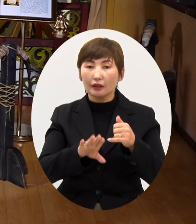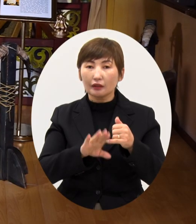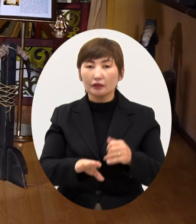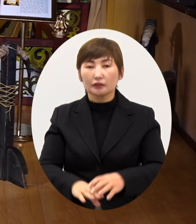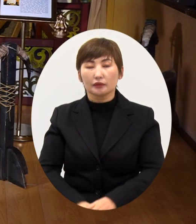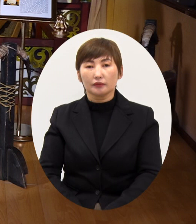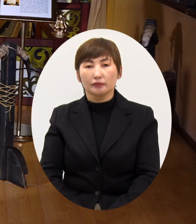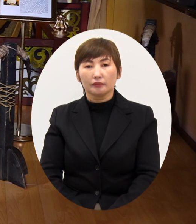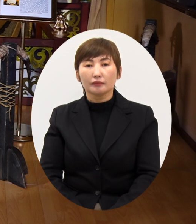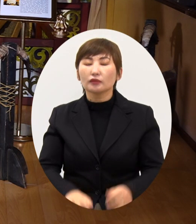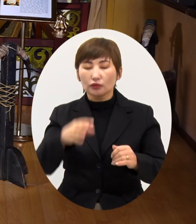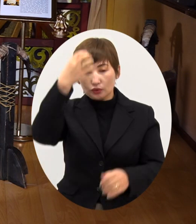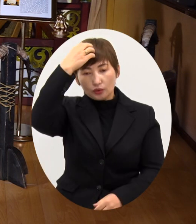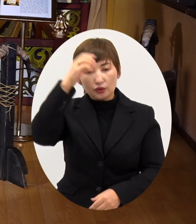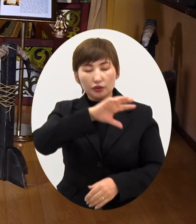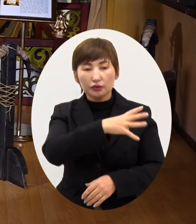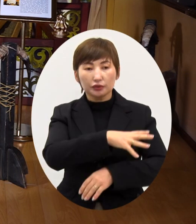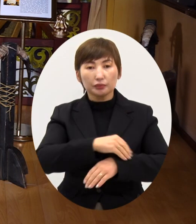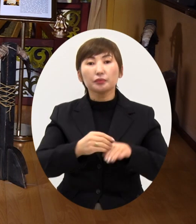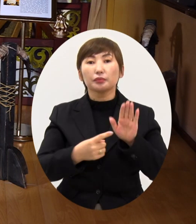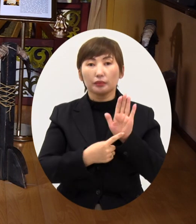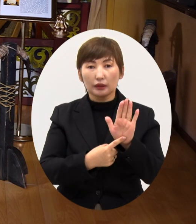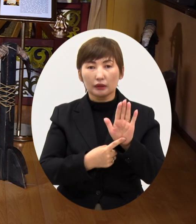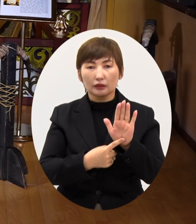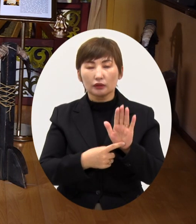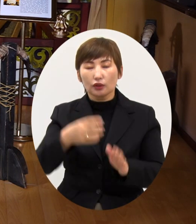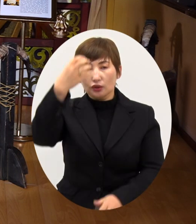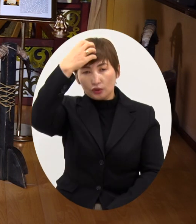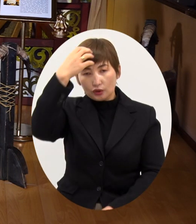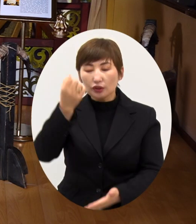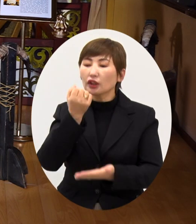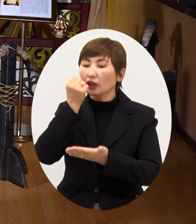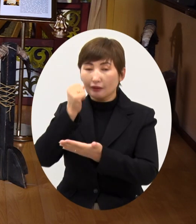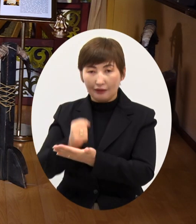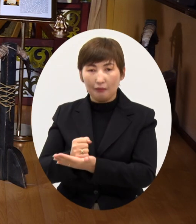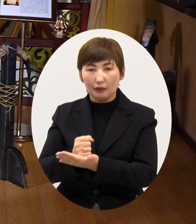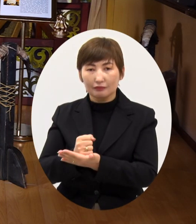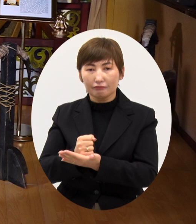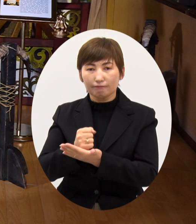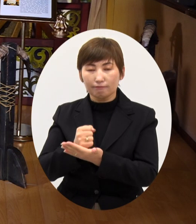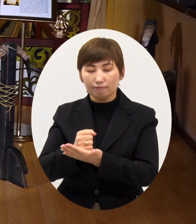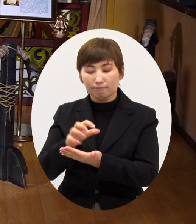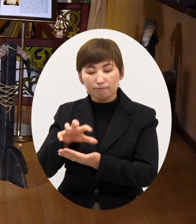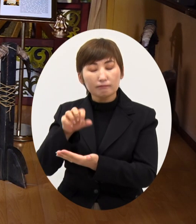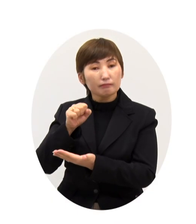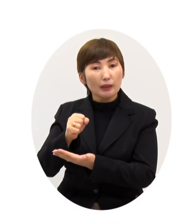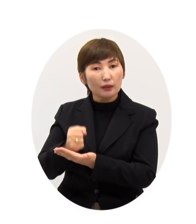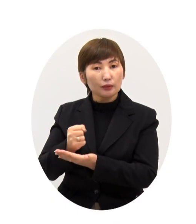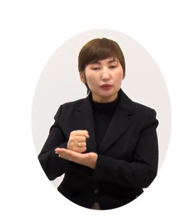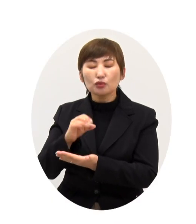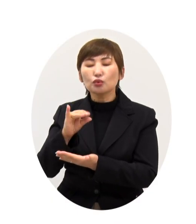дараагийн багшааны ярих төрийн бэлэгдэл нь төрийн тамга байгаа. За төрийн тамганы бариулал нь